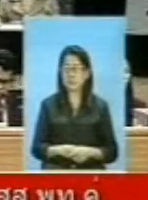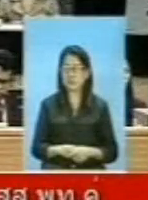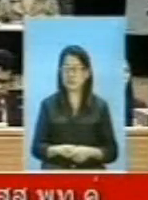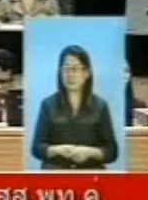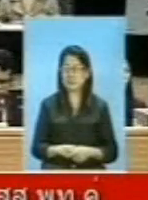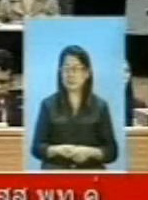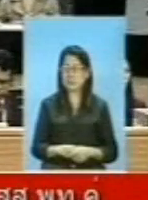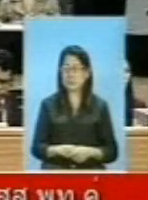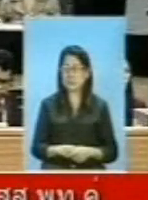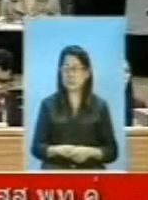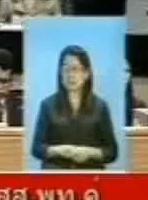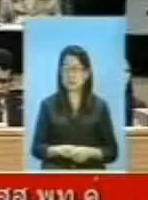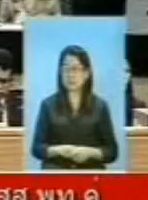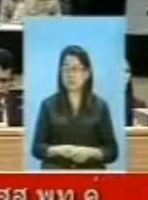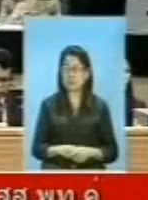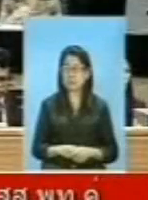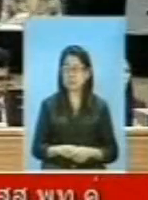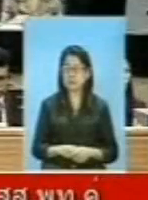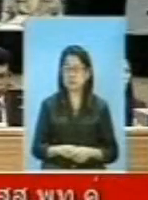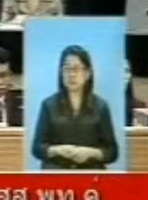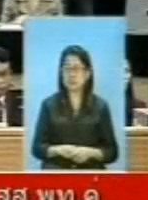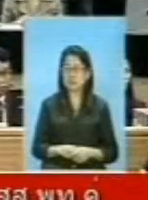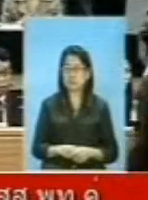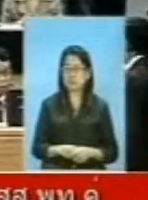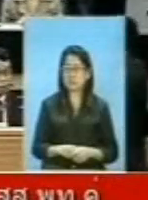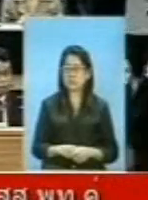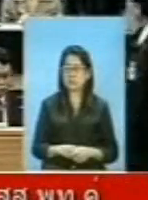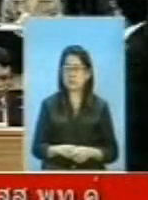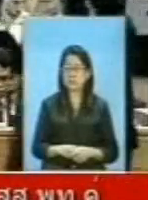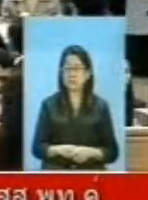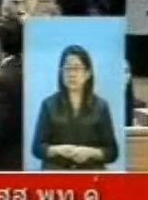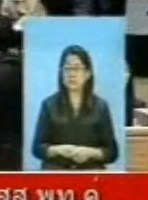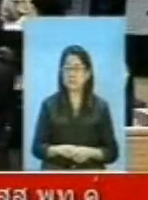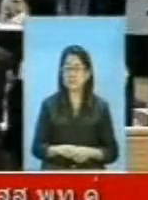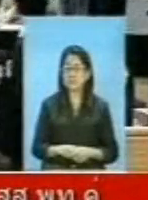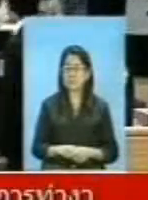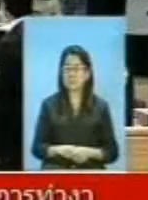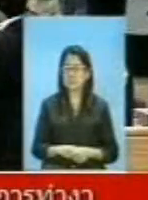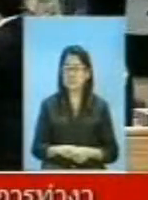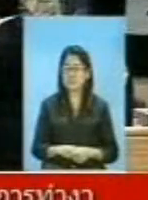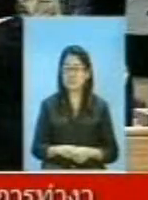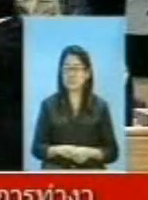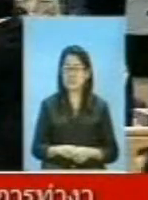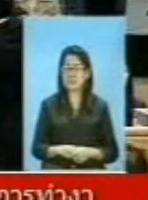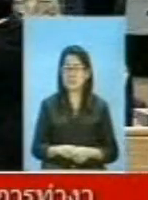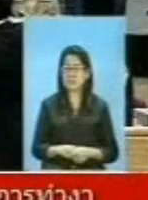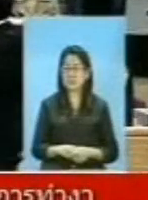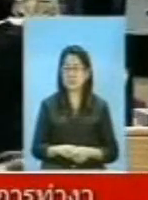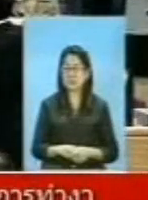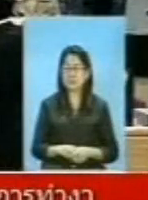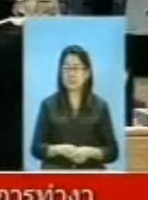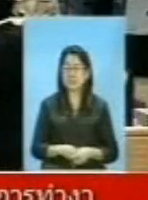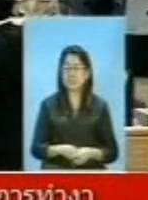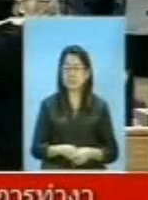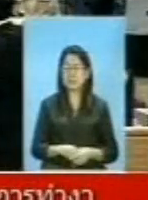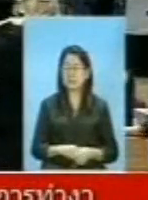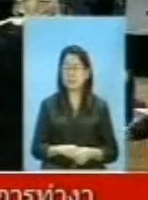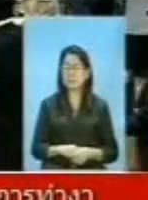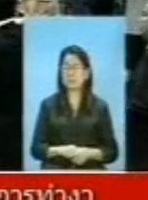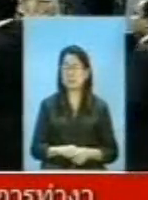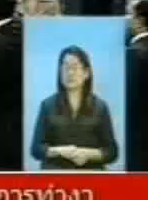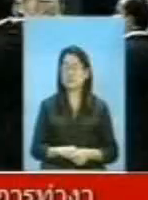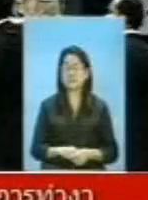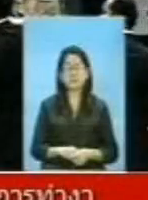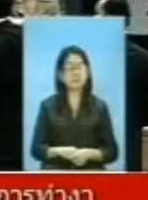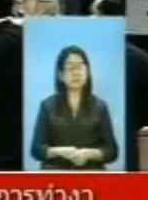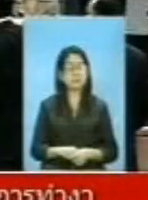ใครคะคนข้างหน้าเนี่ยที่เดินขึ้นไป ขอดูหน้าหน่อย อ๋อคุณหมอวรง ค์เดชกิจวิกรม เสียชื่อหมอหมดเลย ฮิตเลอร์